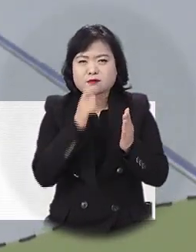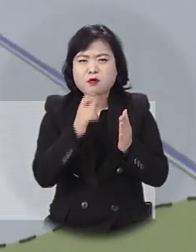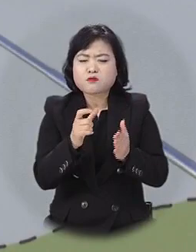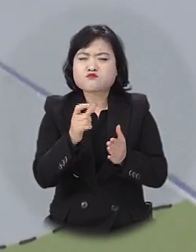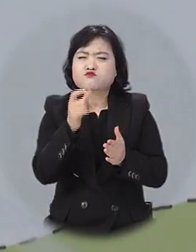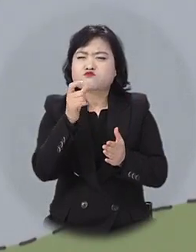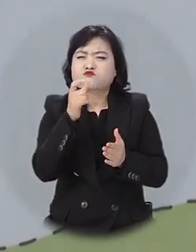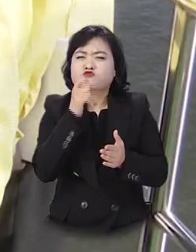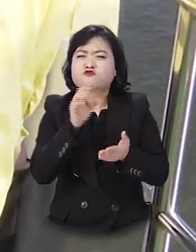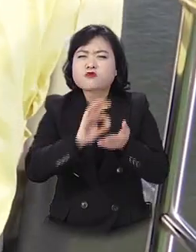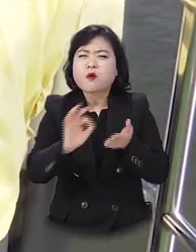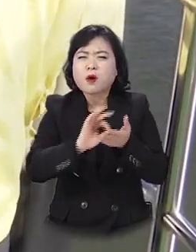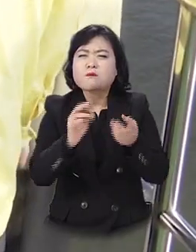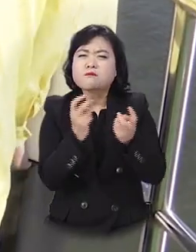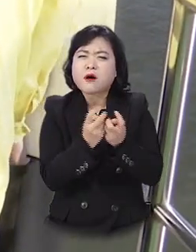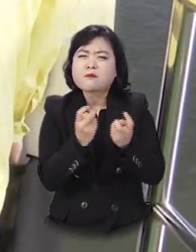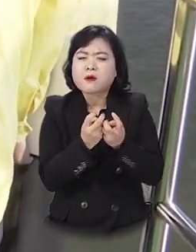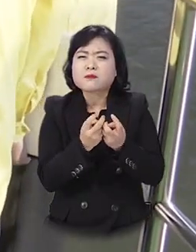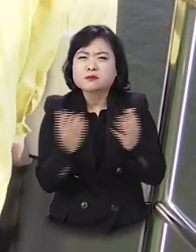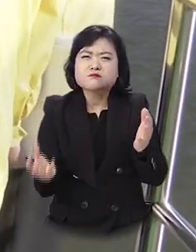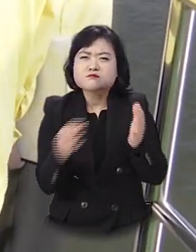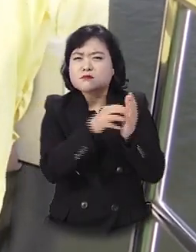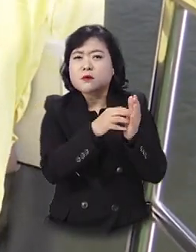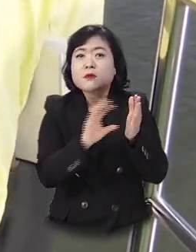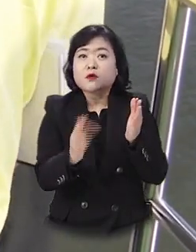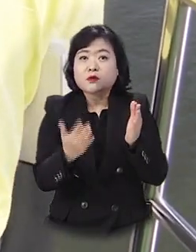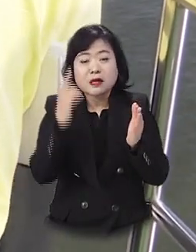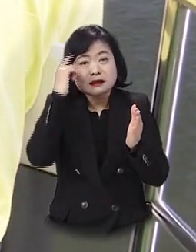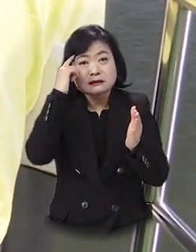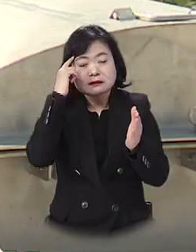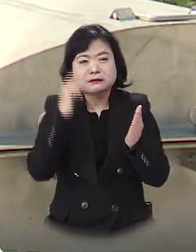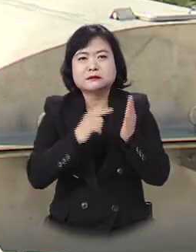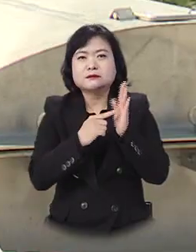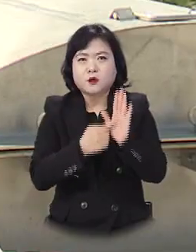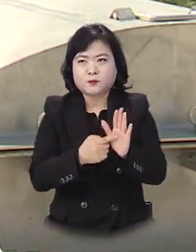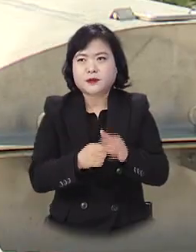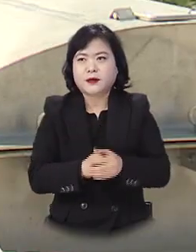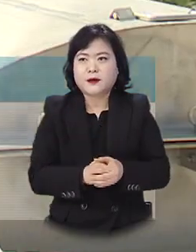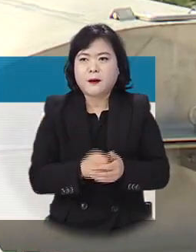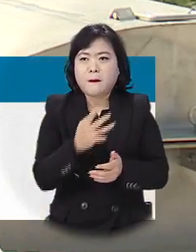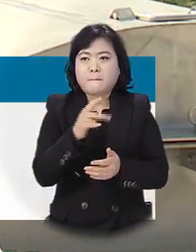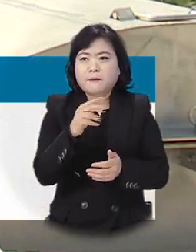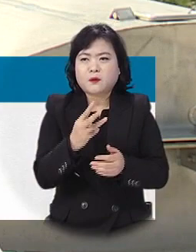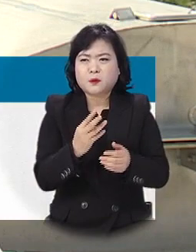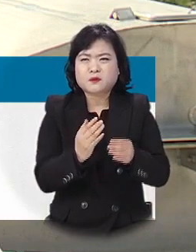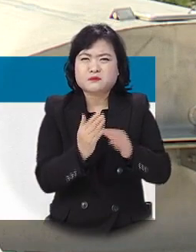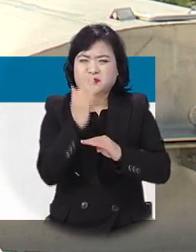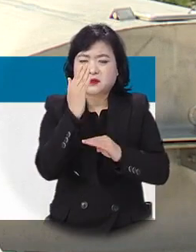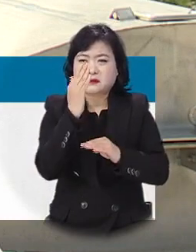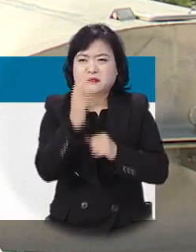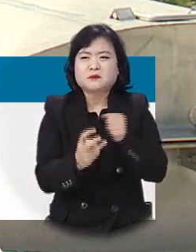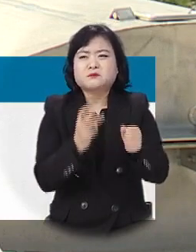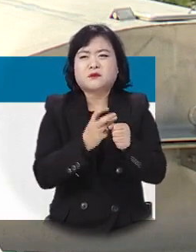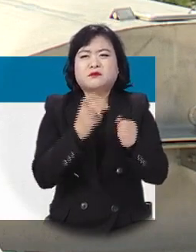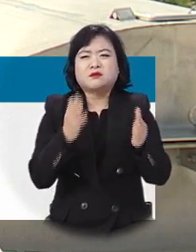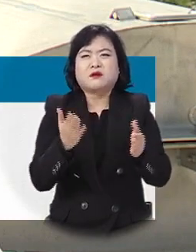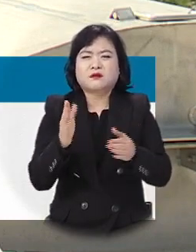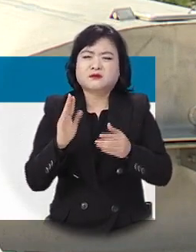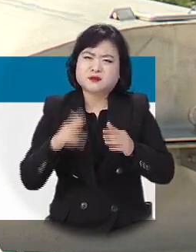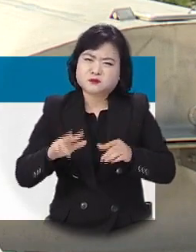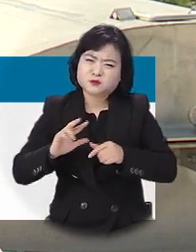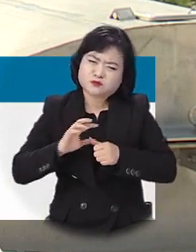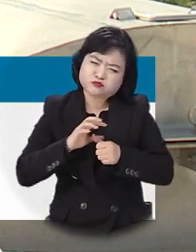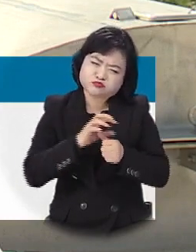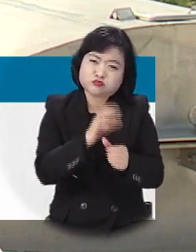수로 쓰는 방안을 선택지 넣어야 한다는 의견이 나옵니다 패널 4 패치 나한테 30 년 일하시는데 아직도 지금 답보 상태